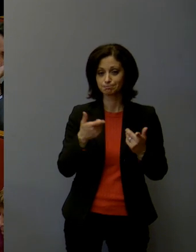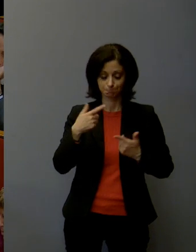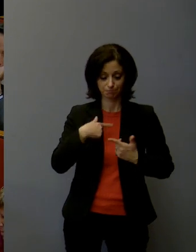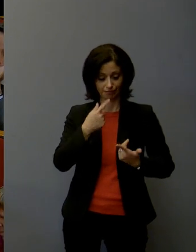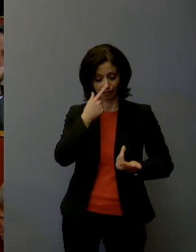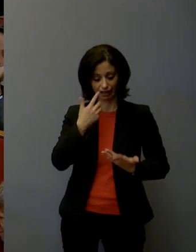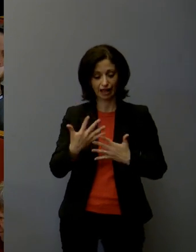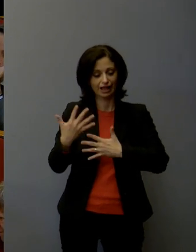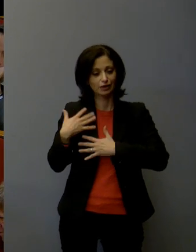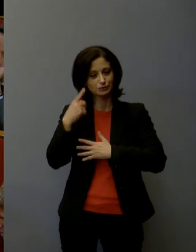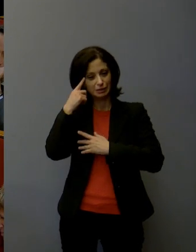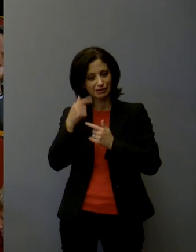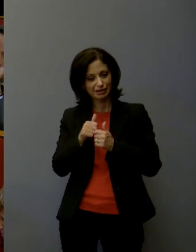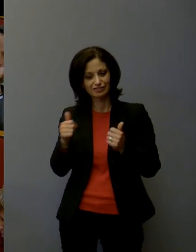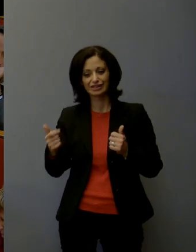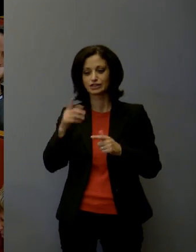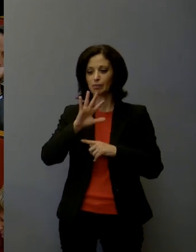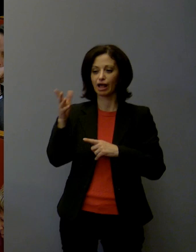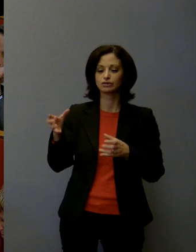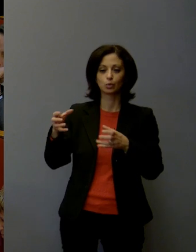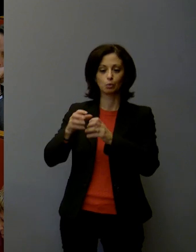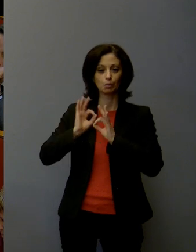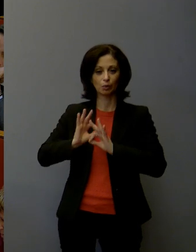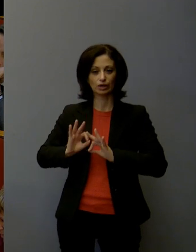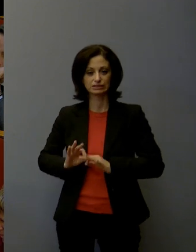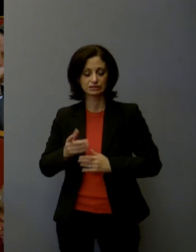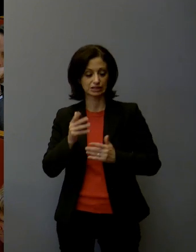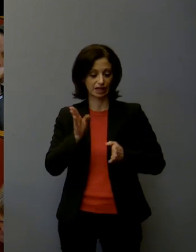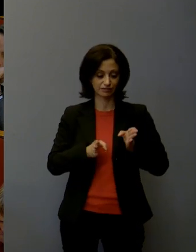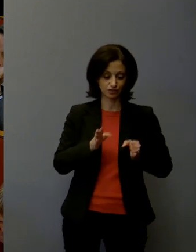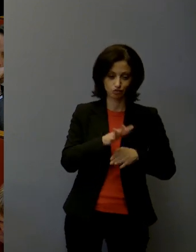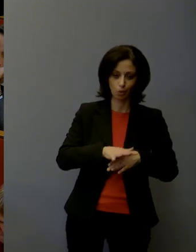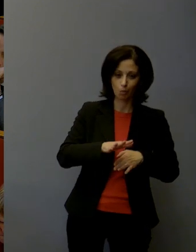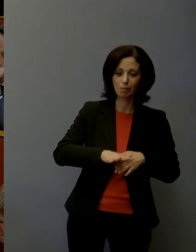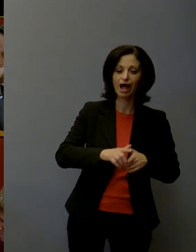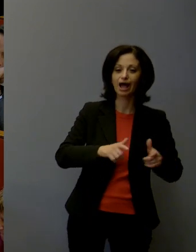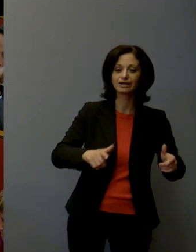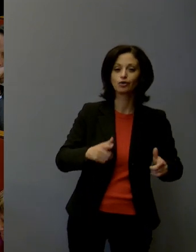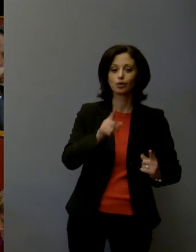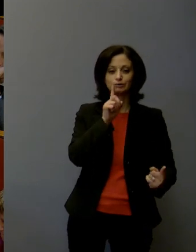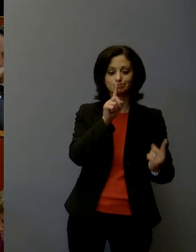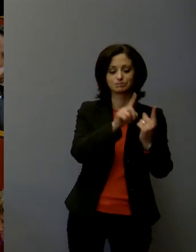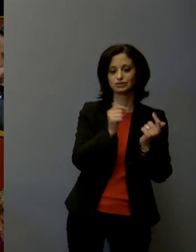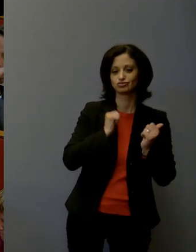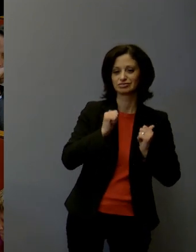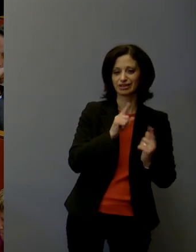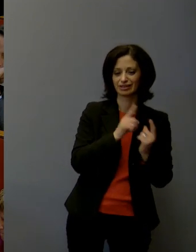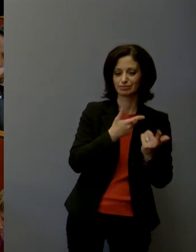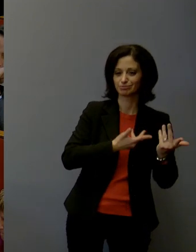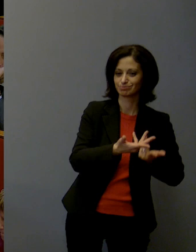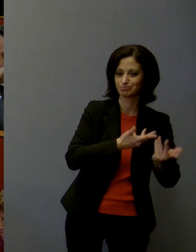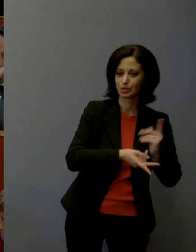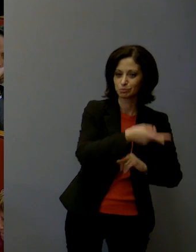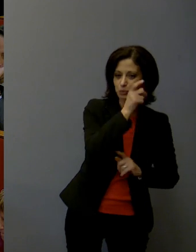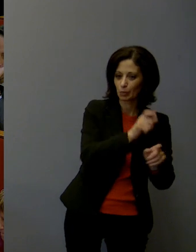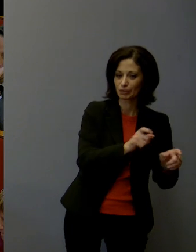cittadini rispetto ad altri corpi di polizia c'è una percezione diversa del vice rispetto ad altri corpi del diciamo delle forze dell'ordine e